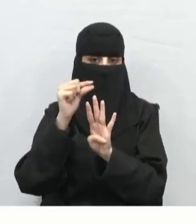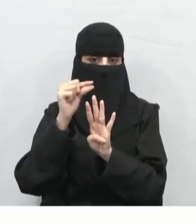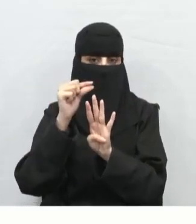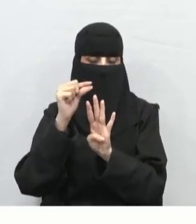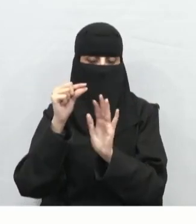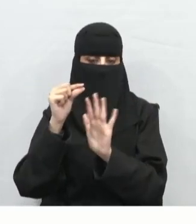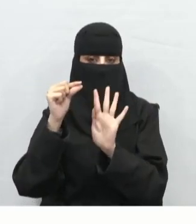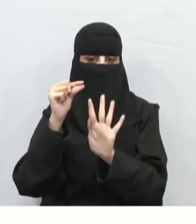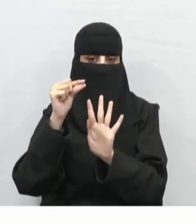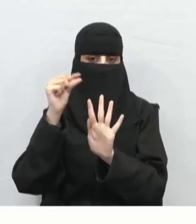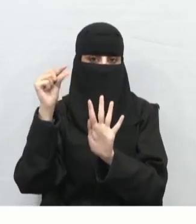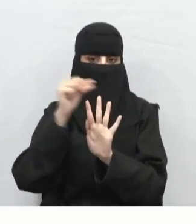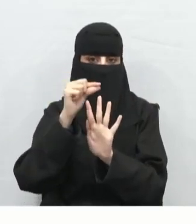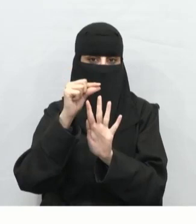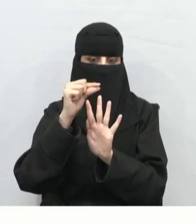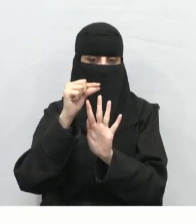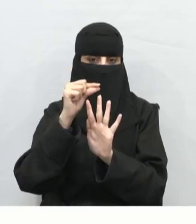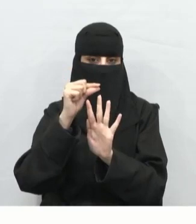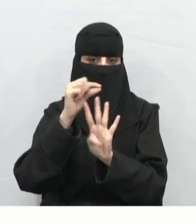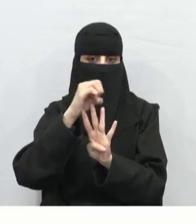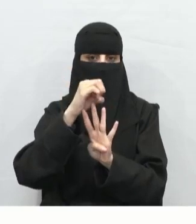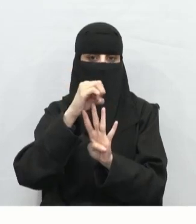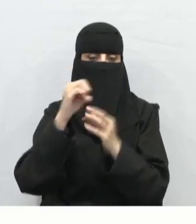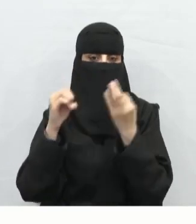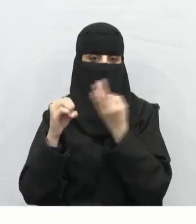اكمله احسنتم شك شكرا